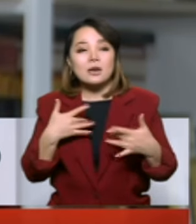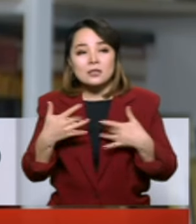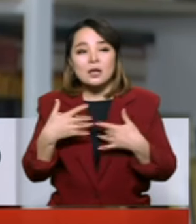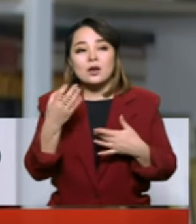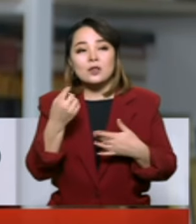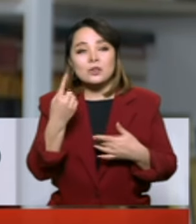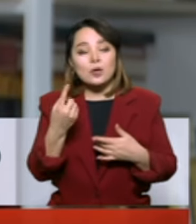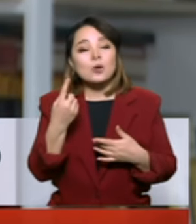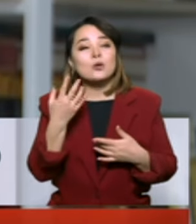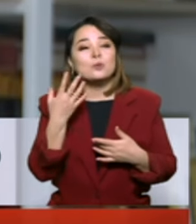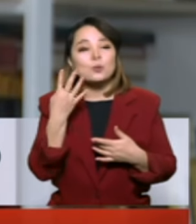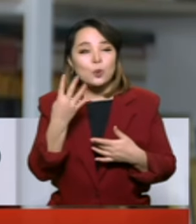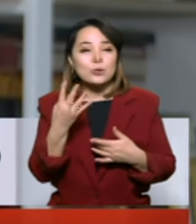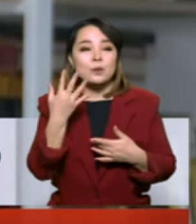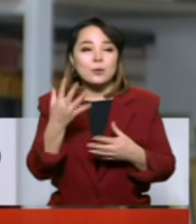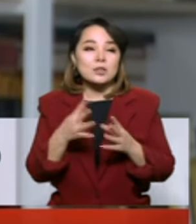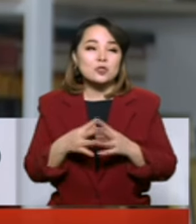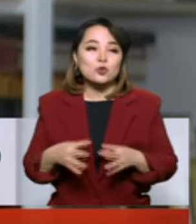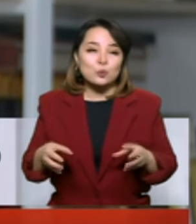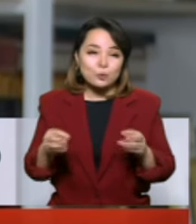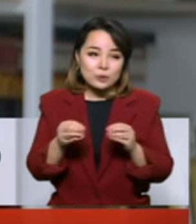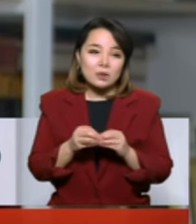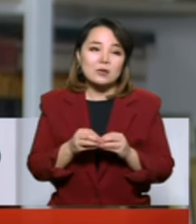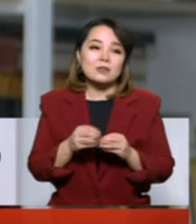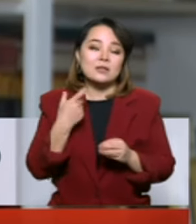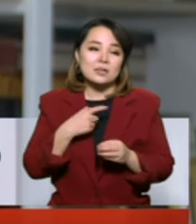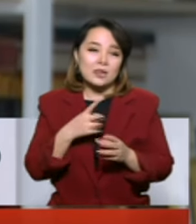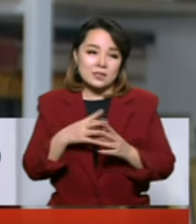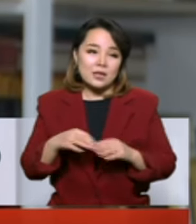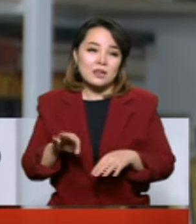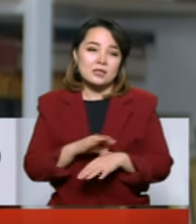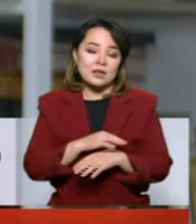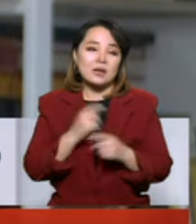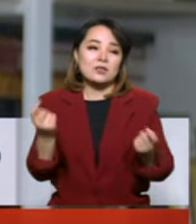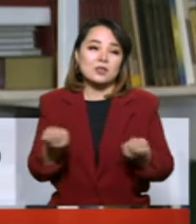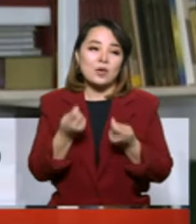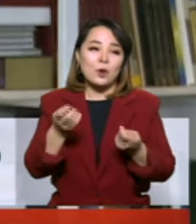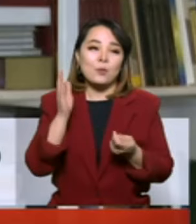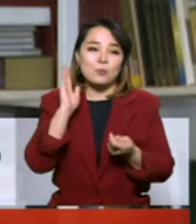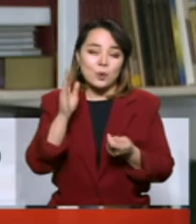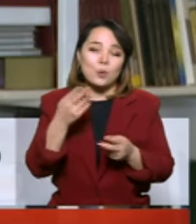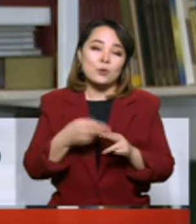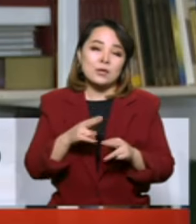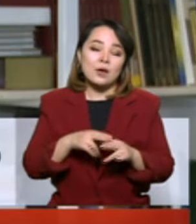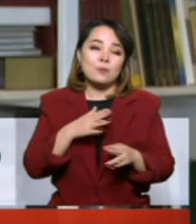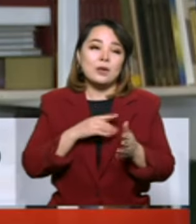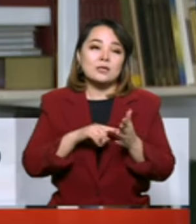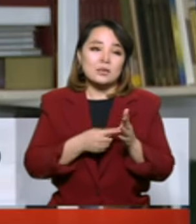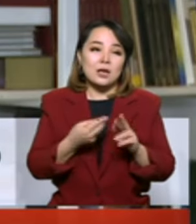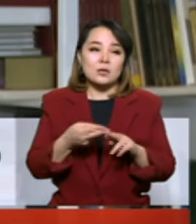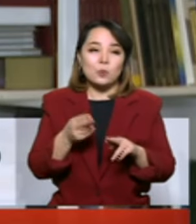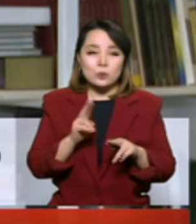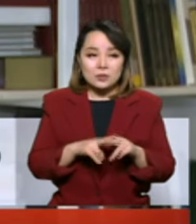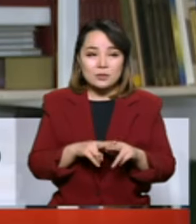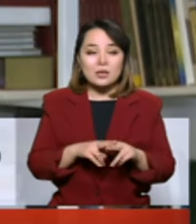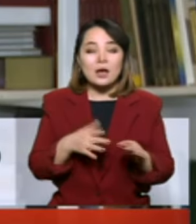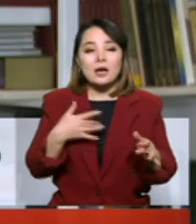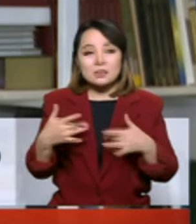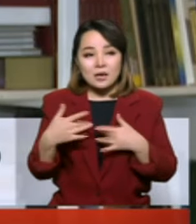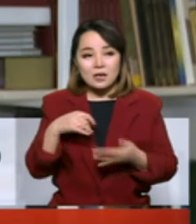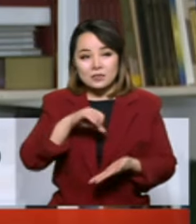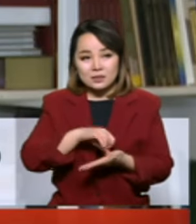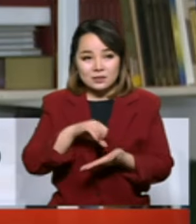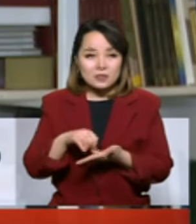тағы да бір 4-5 жұп өздерінің шаңырақтарын көтергелі жатыр. Сондықтан менің мақсатым да сол, осы